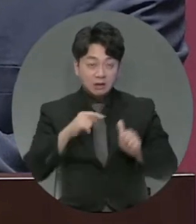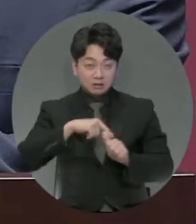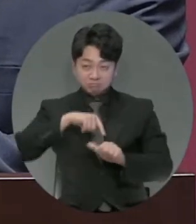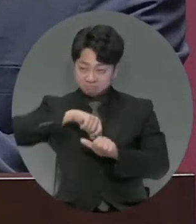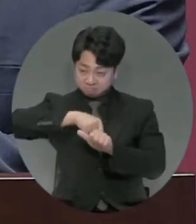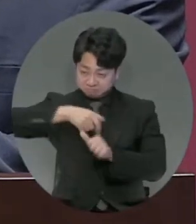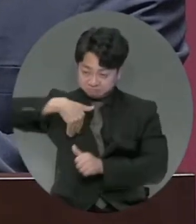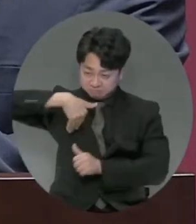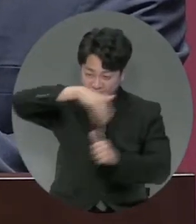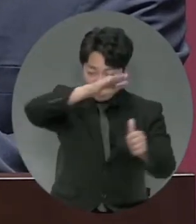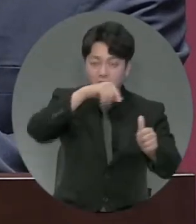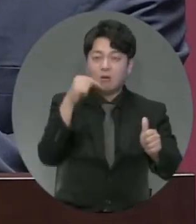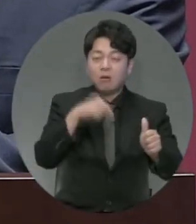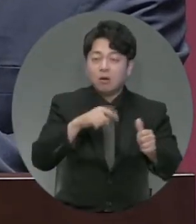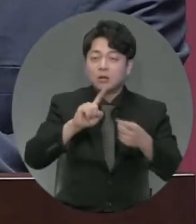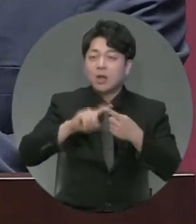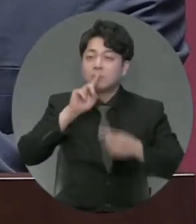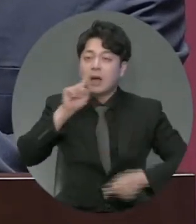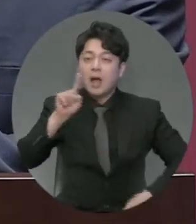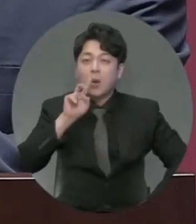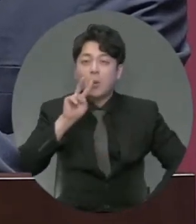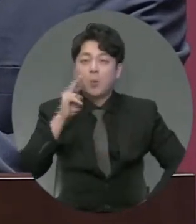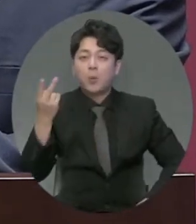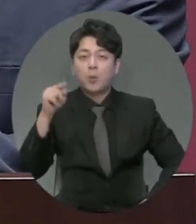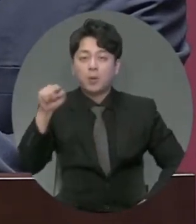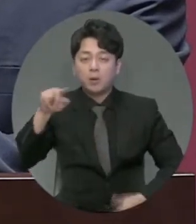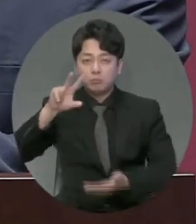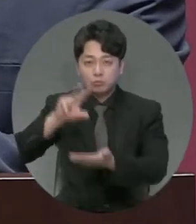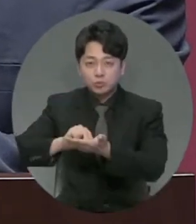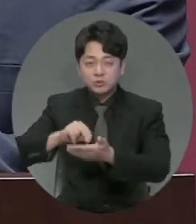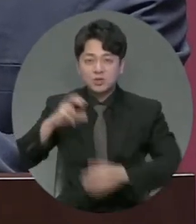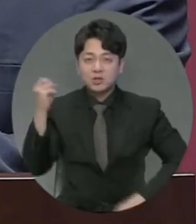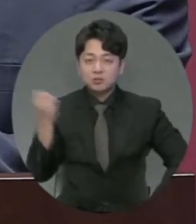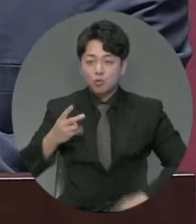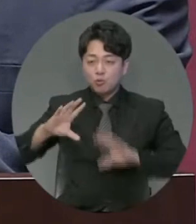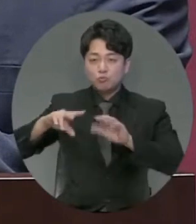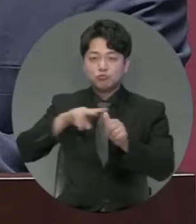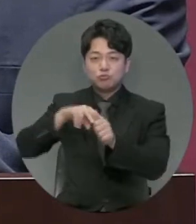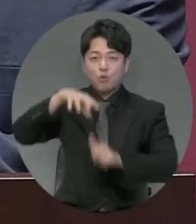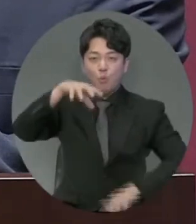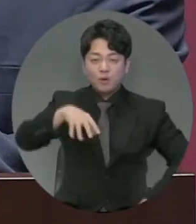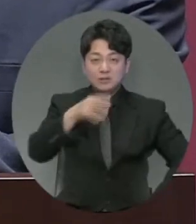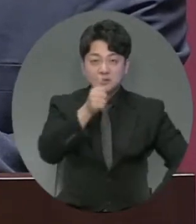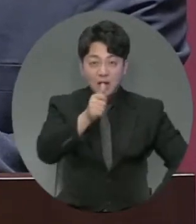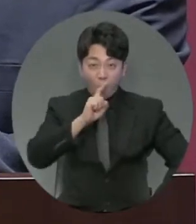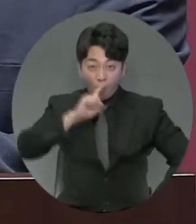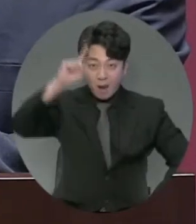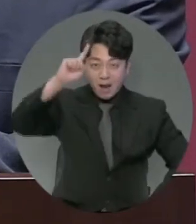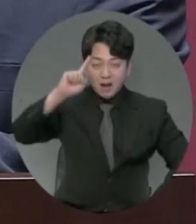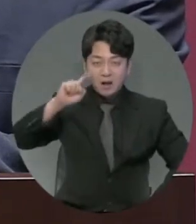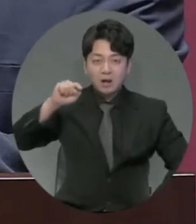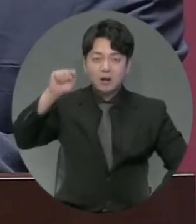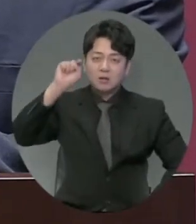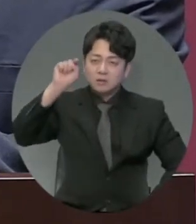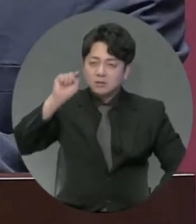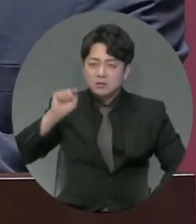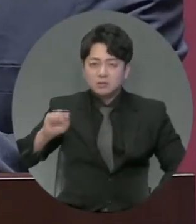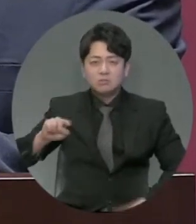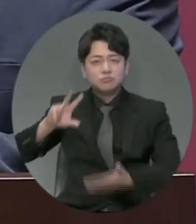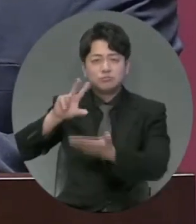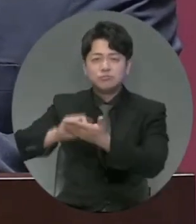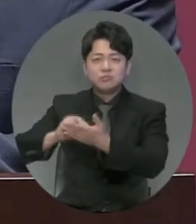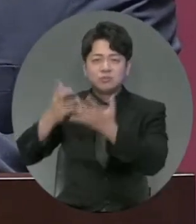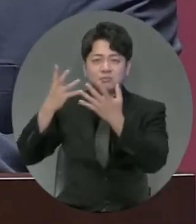바꾸기, 두 명의 전직 국정원장 고발 외에도 기억나는 게 별로 없습니다. 총리님이 생각하는